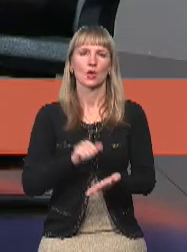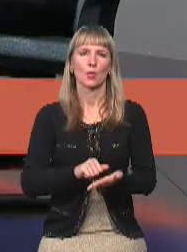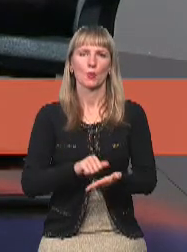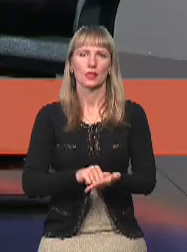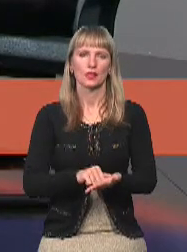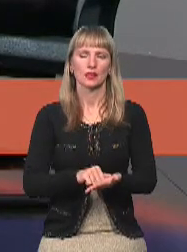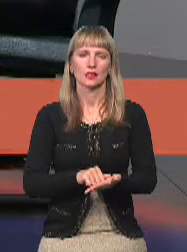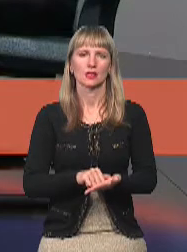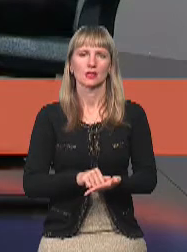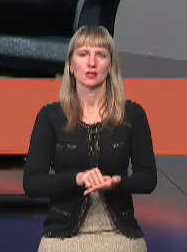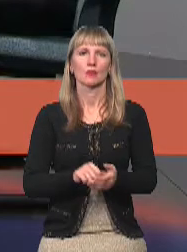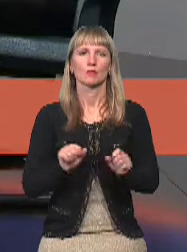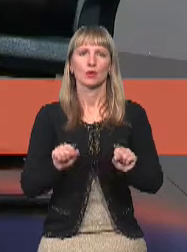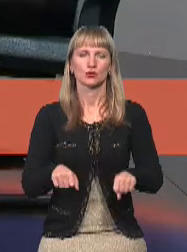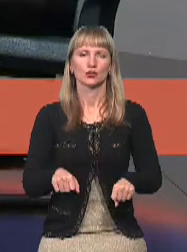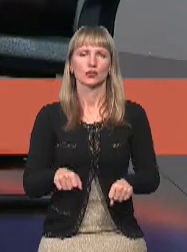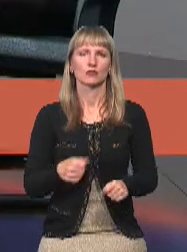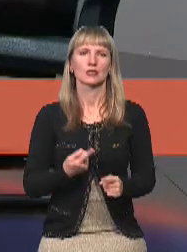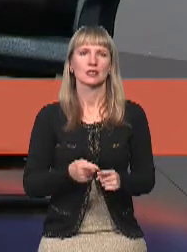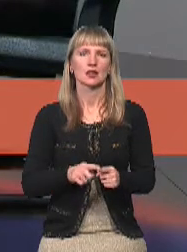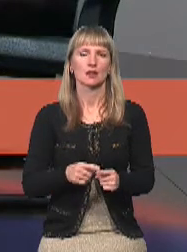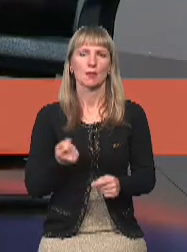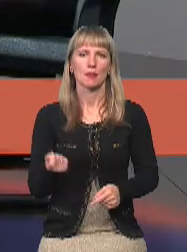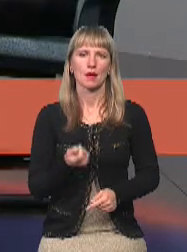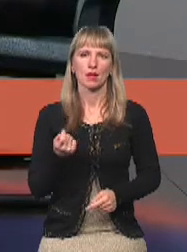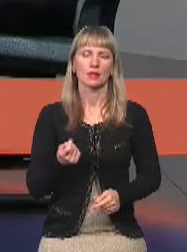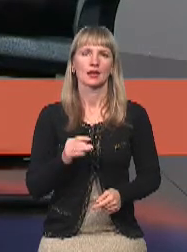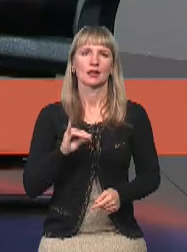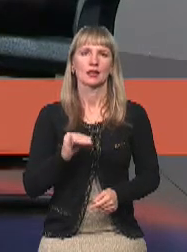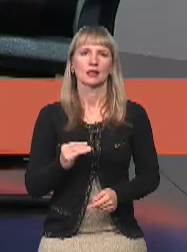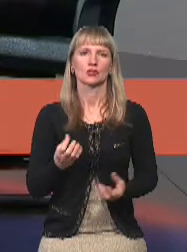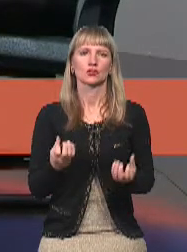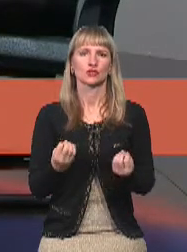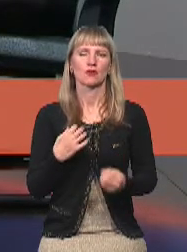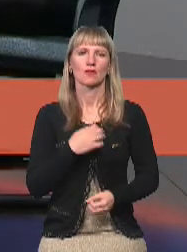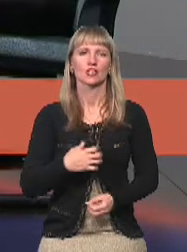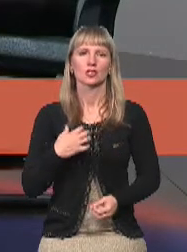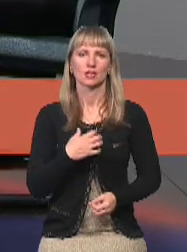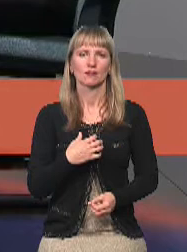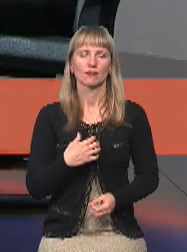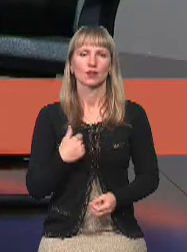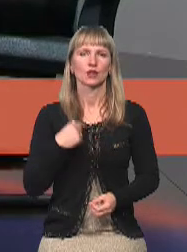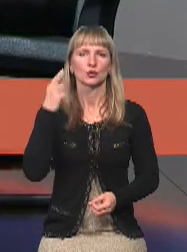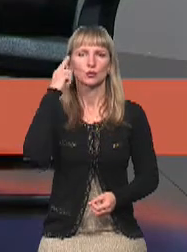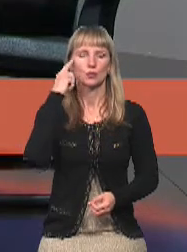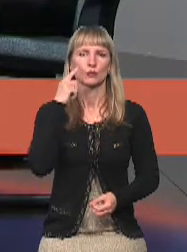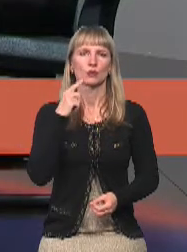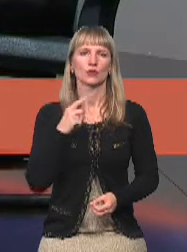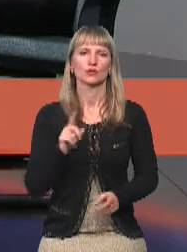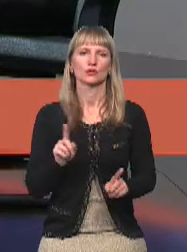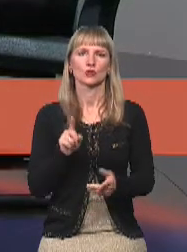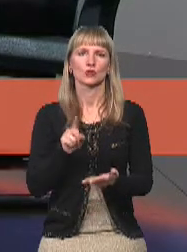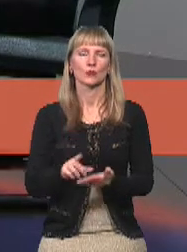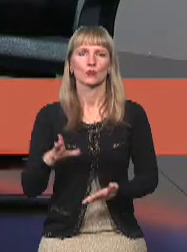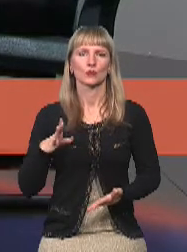документи. Можливо, цього недостатньо. І ще дуже важливий, мені здається, момент, що має